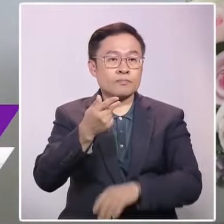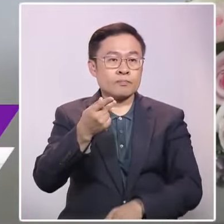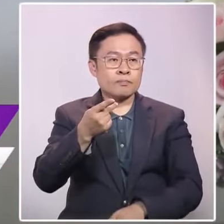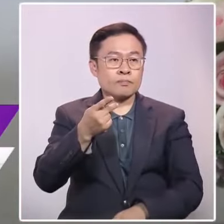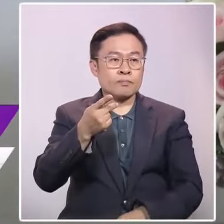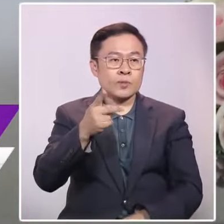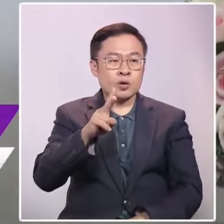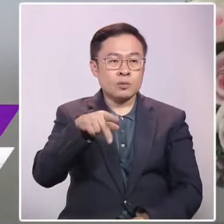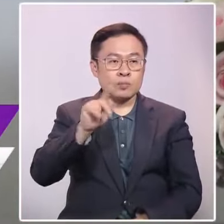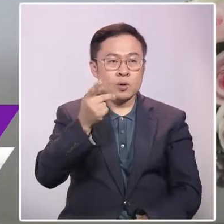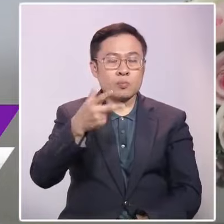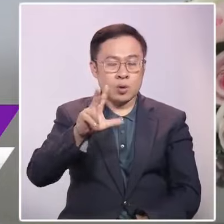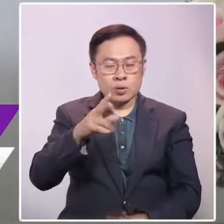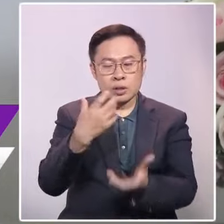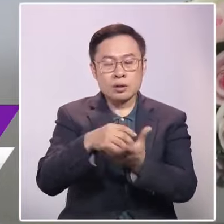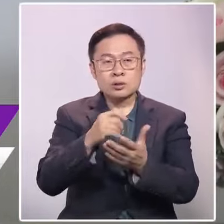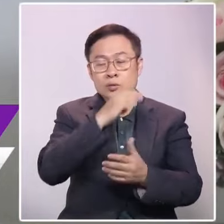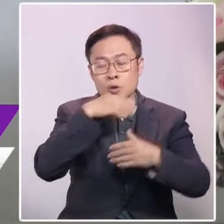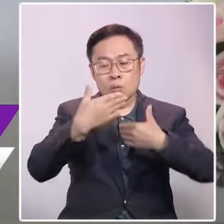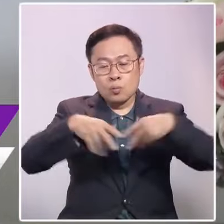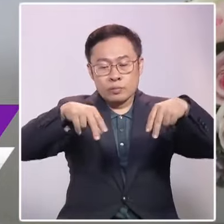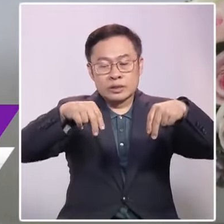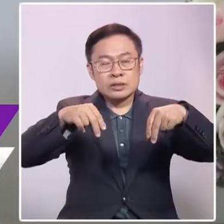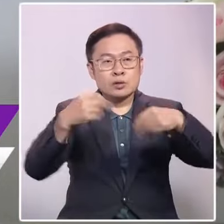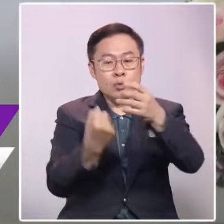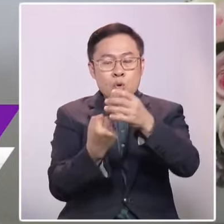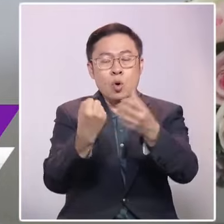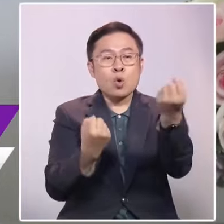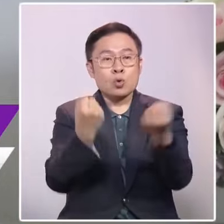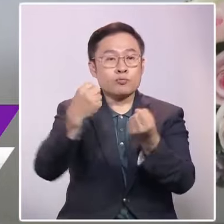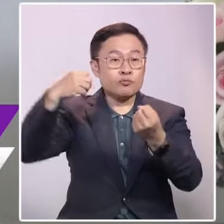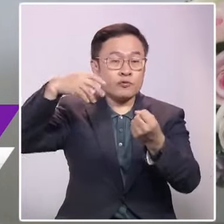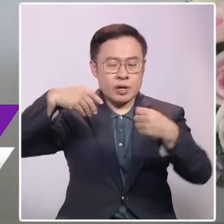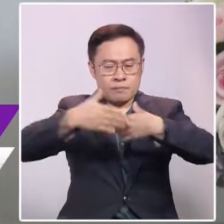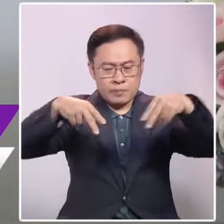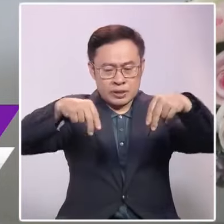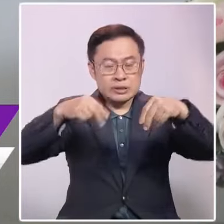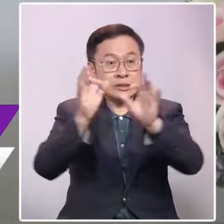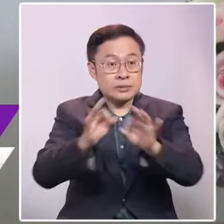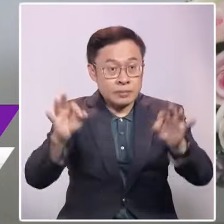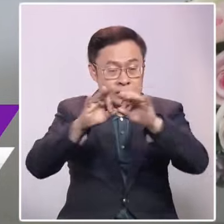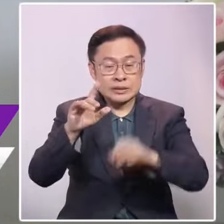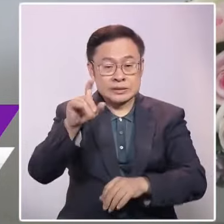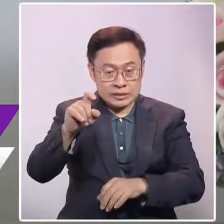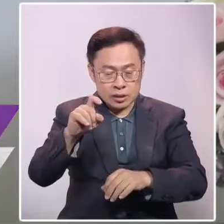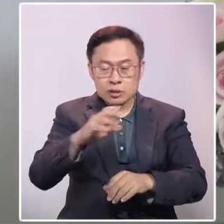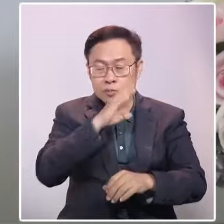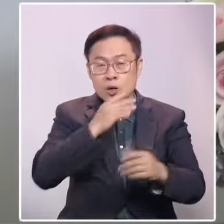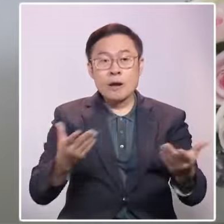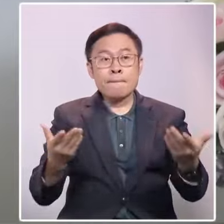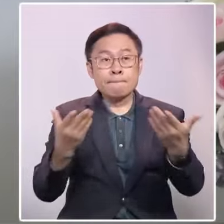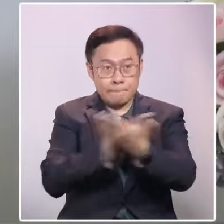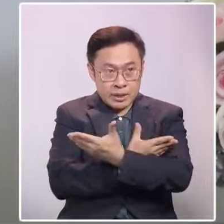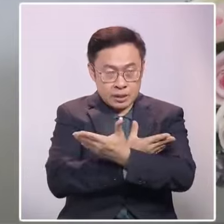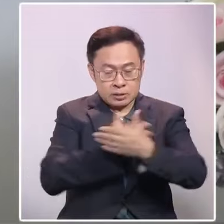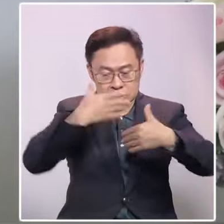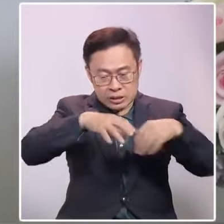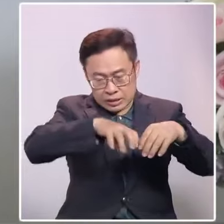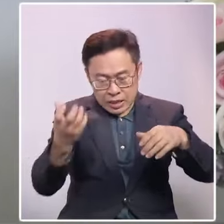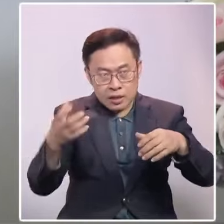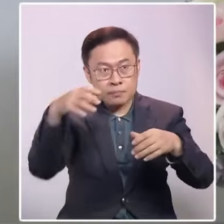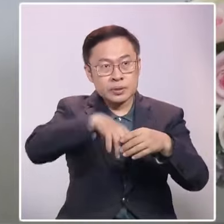เตอรี่เสียหายนะครับเฉพาะกรณีที่ต้องเปลี่ยนเนาะถ้าเผื่อซ่อมถ้าเผื่อแกะออกมาแล้วก็ซ่อม